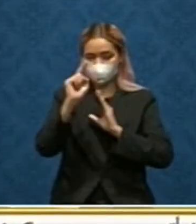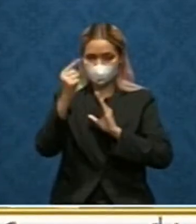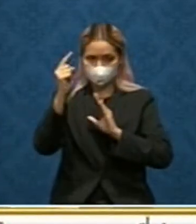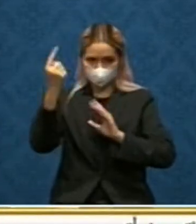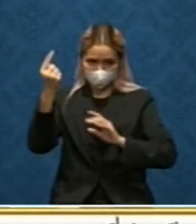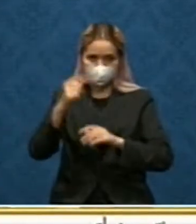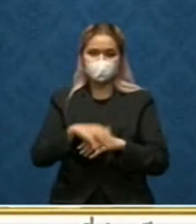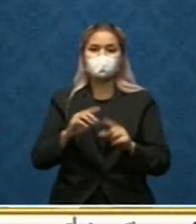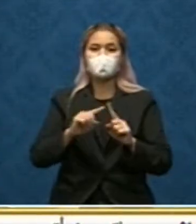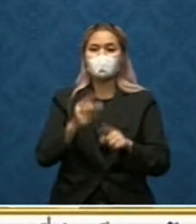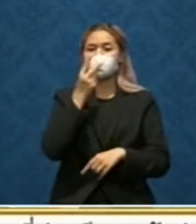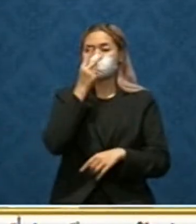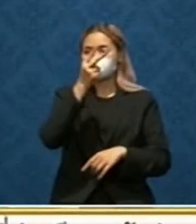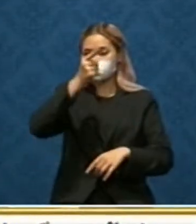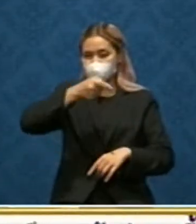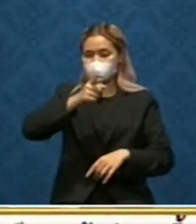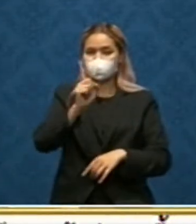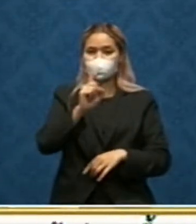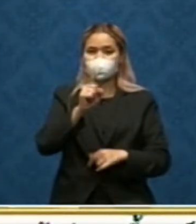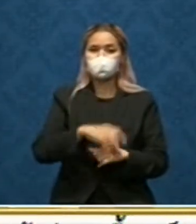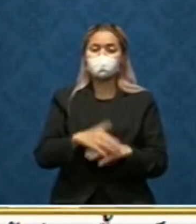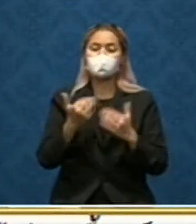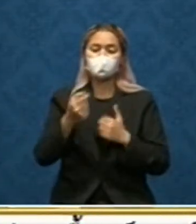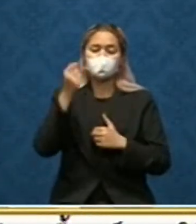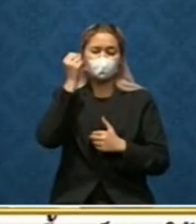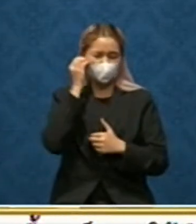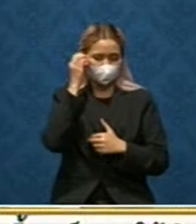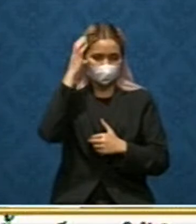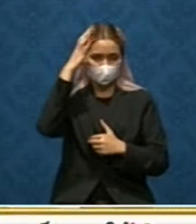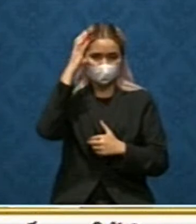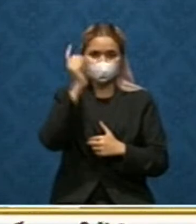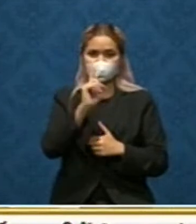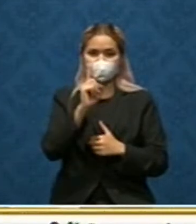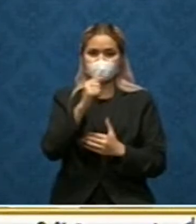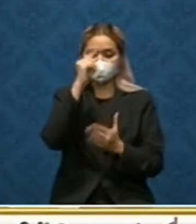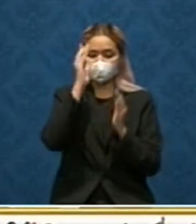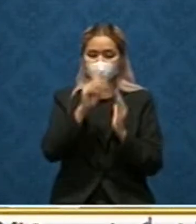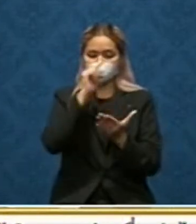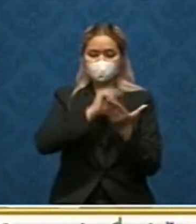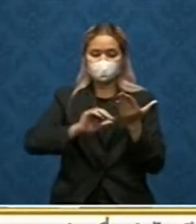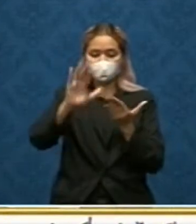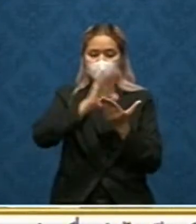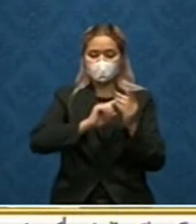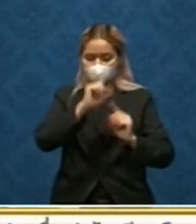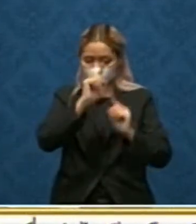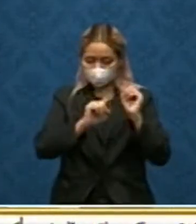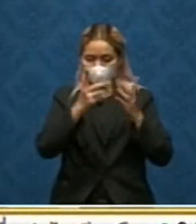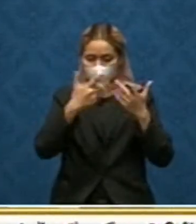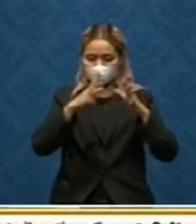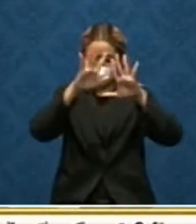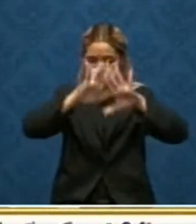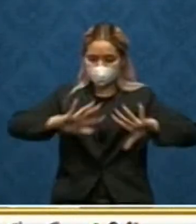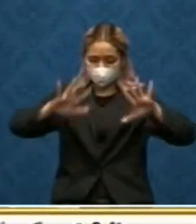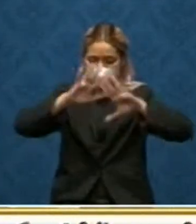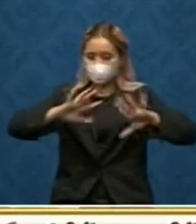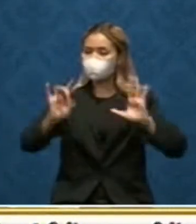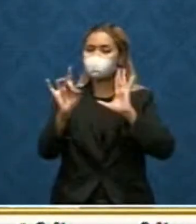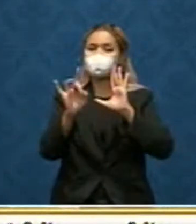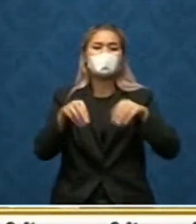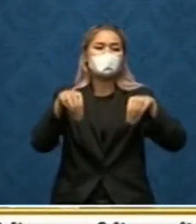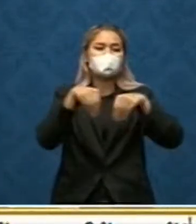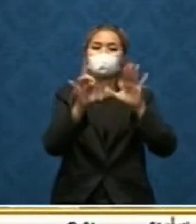แต่พอไปดูจิ ๆ แล้วัี้ความสลาดทางดิจตอของคนไทยถูกวัดอมาแล้ครับในอาเซียนเราอยู่ระดบไท้